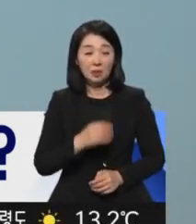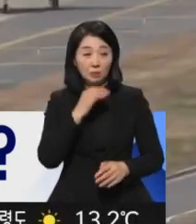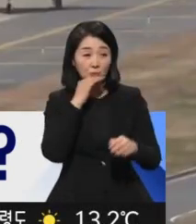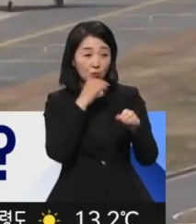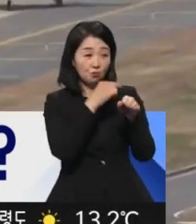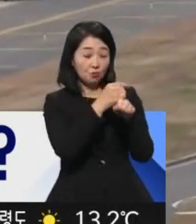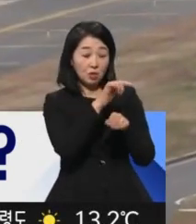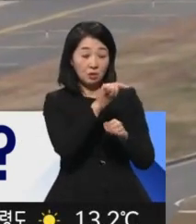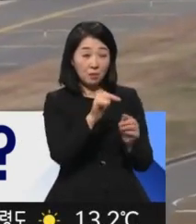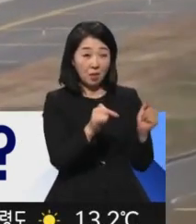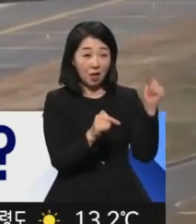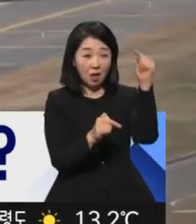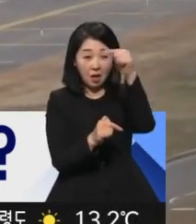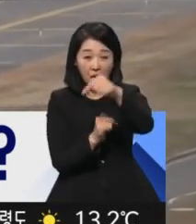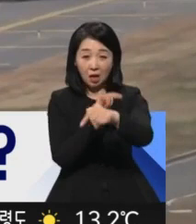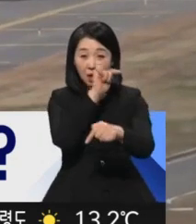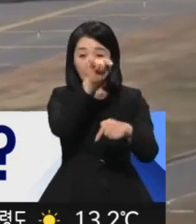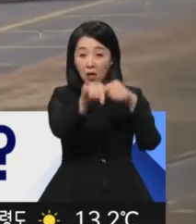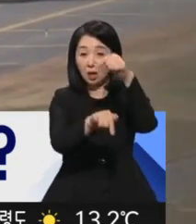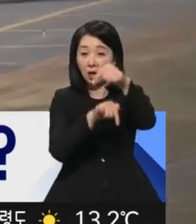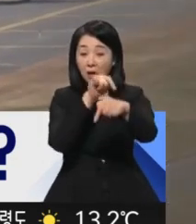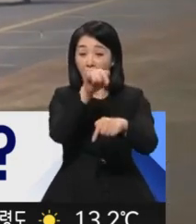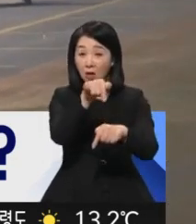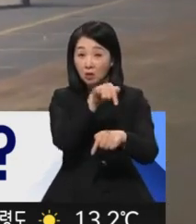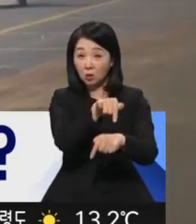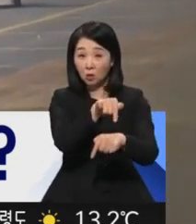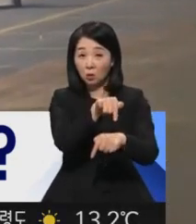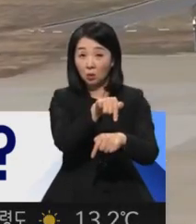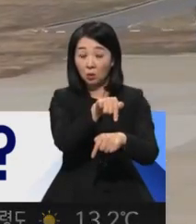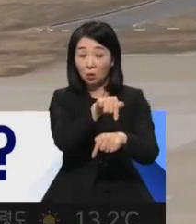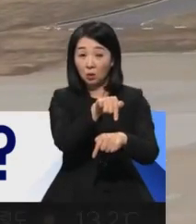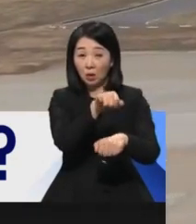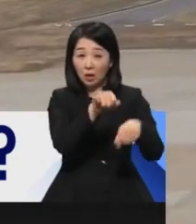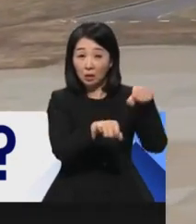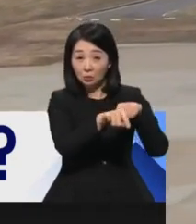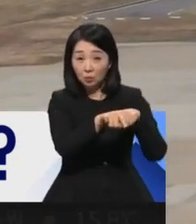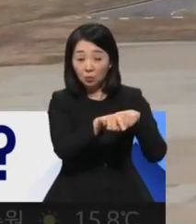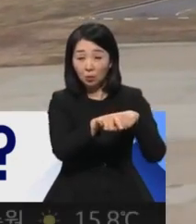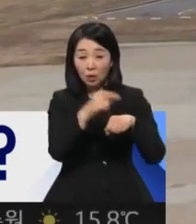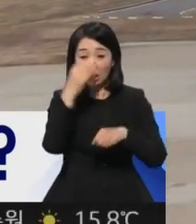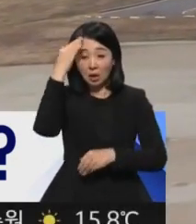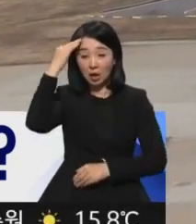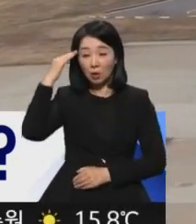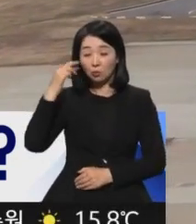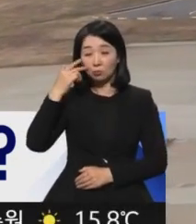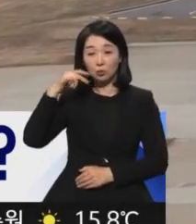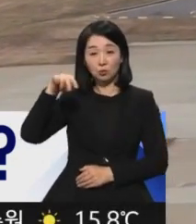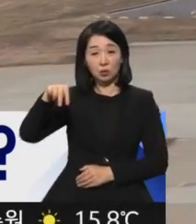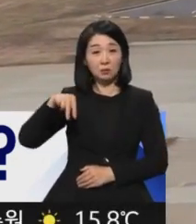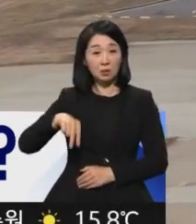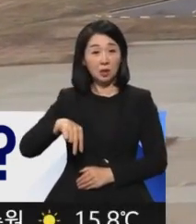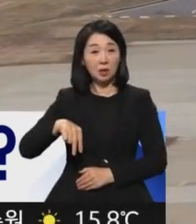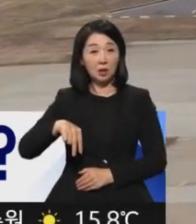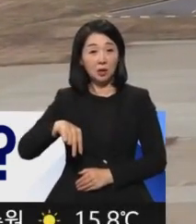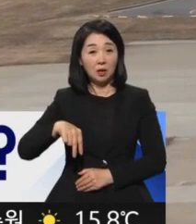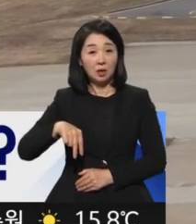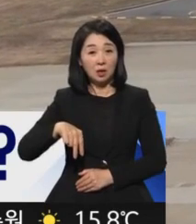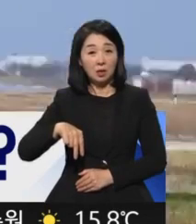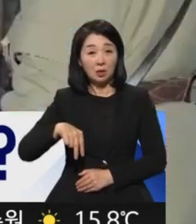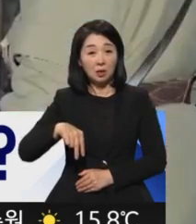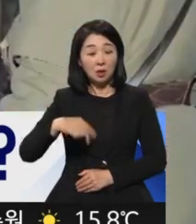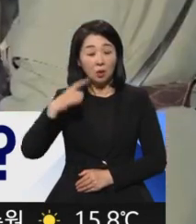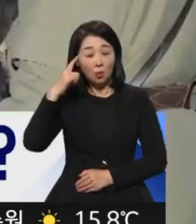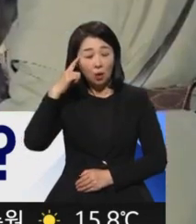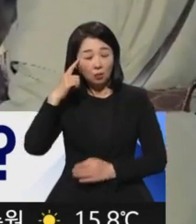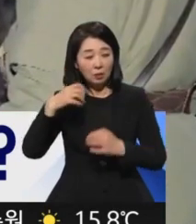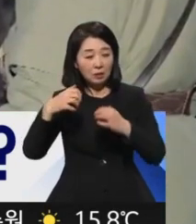이번 행동은, 우리, 그 다음에 미국의 이번 비질런스 스톰의